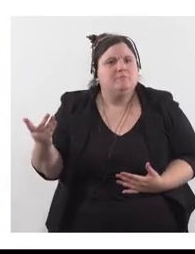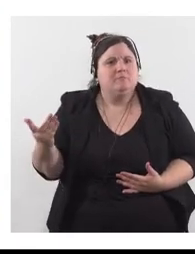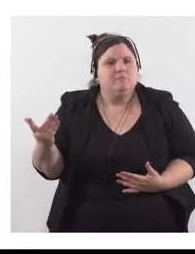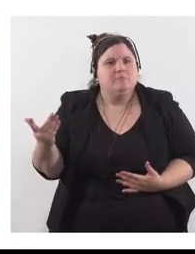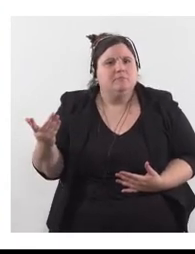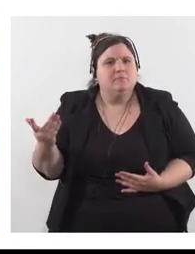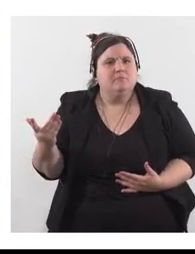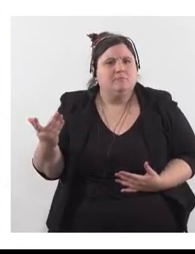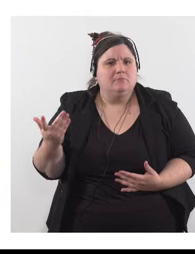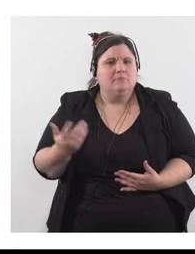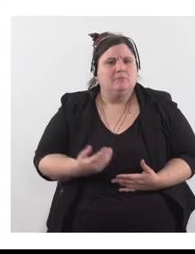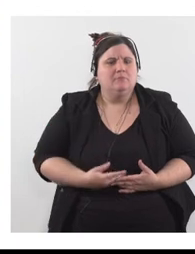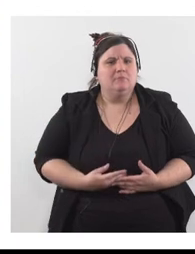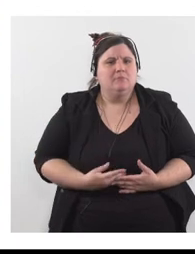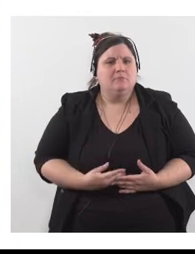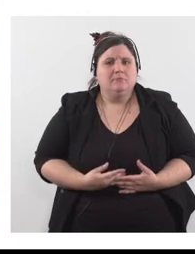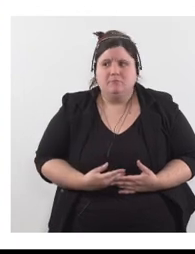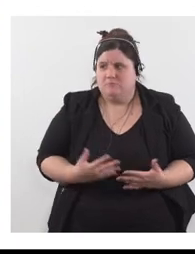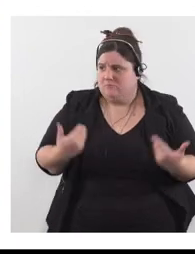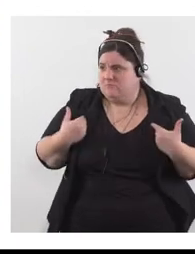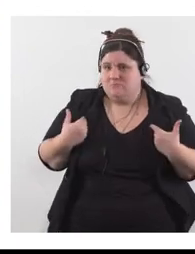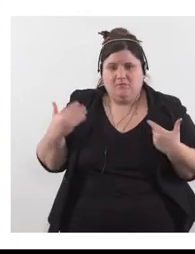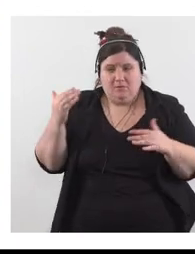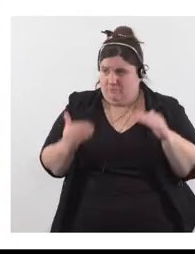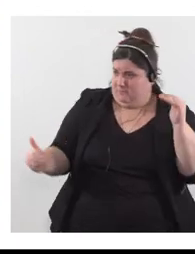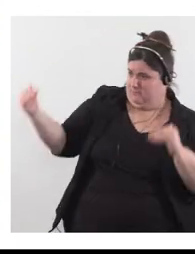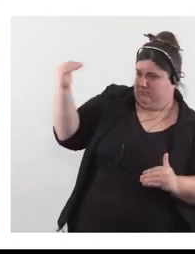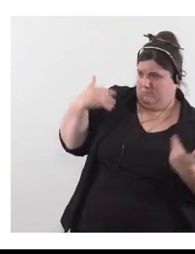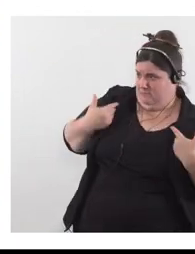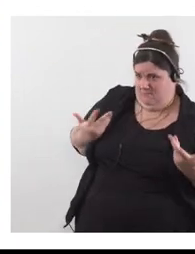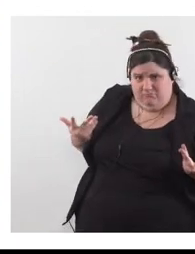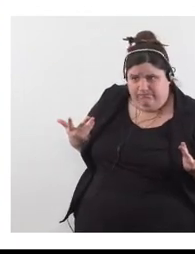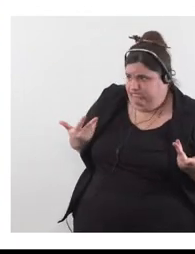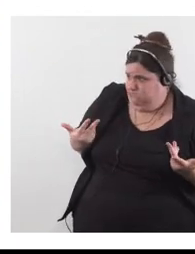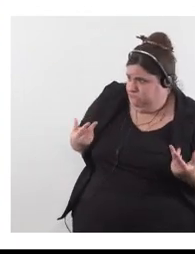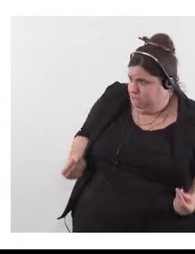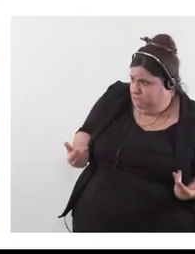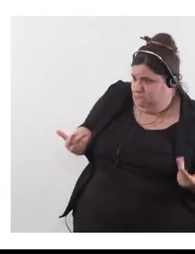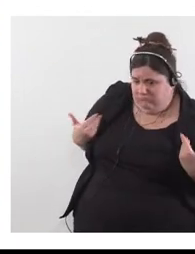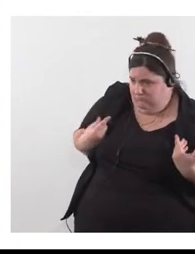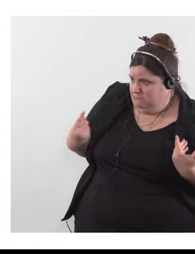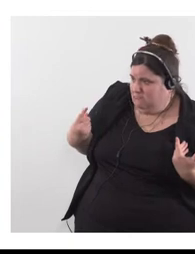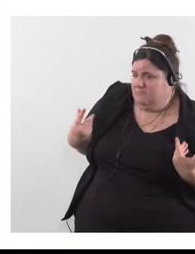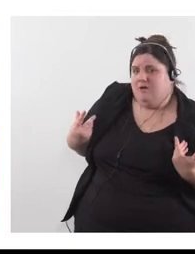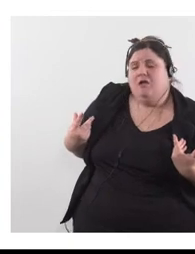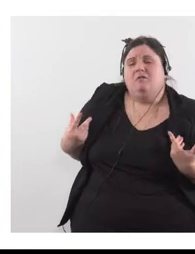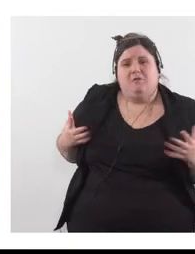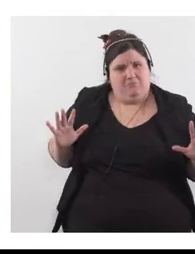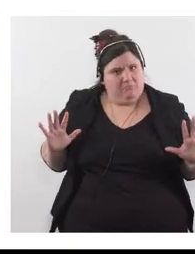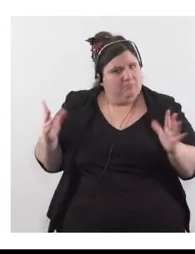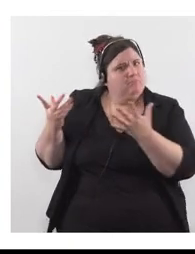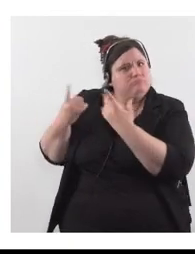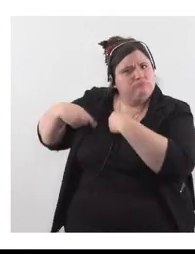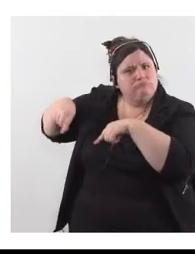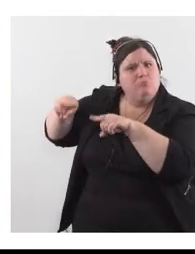Je n'avais pour ma part aucune puissance de mon côté. Mais les gens de la